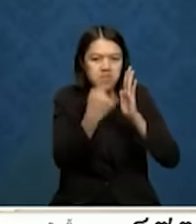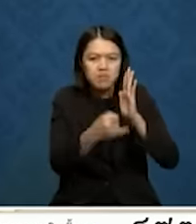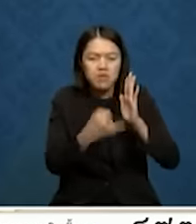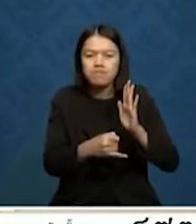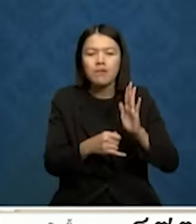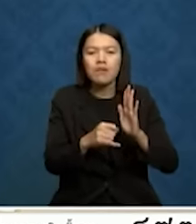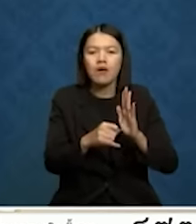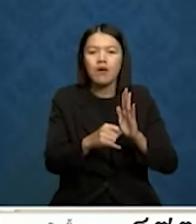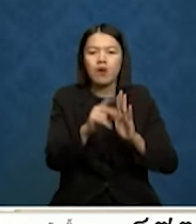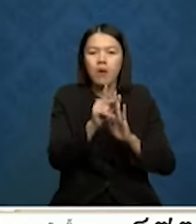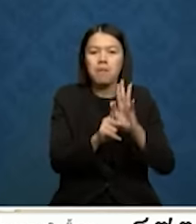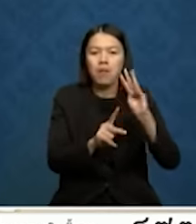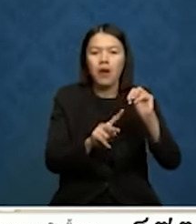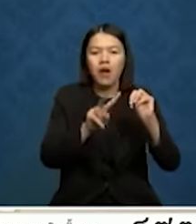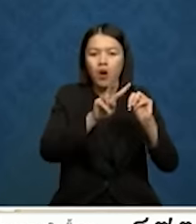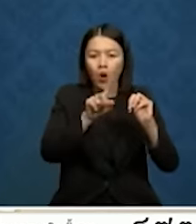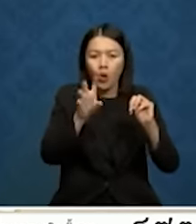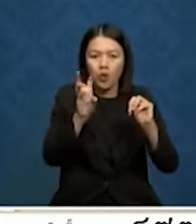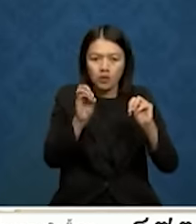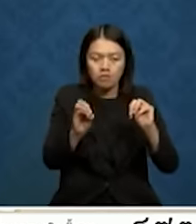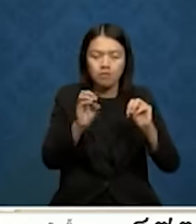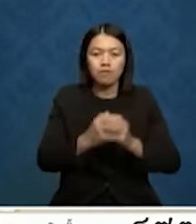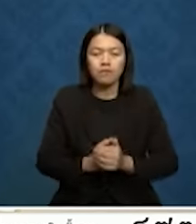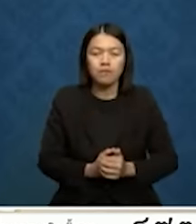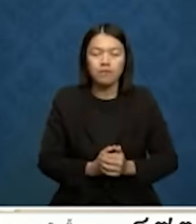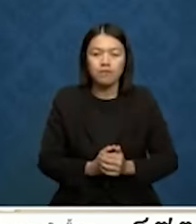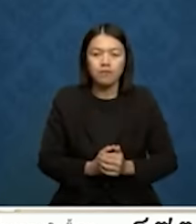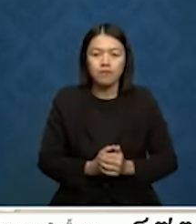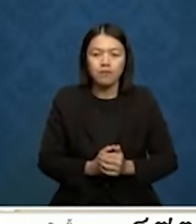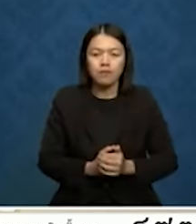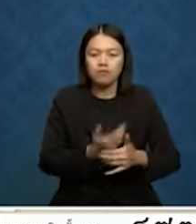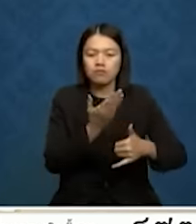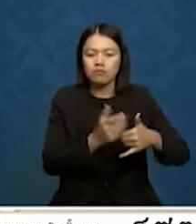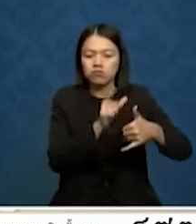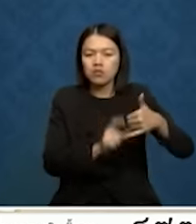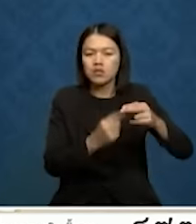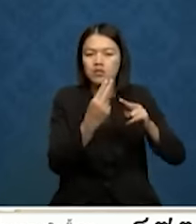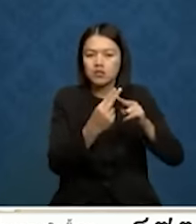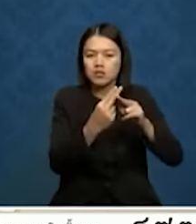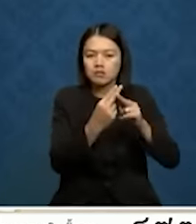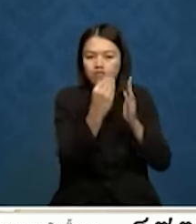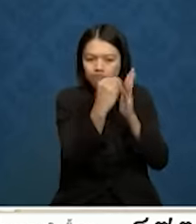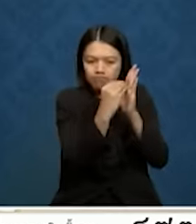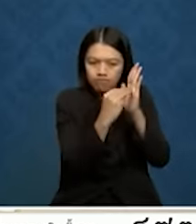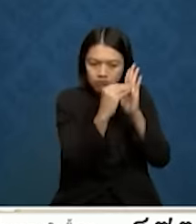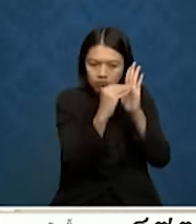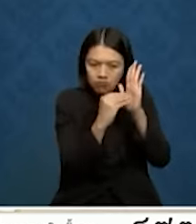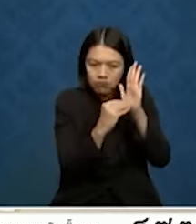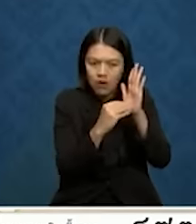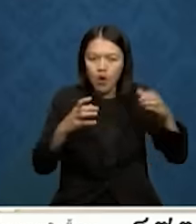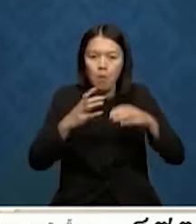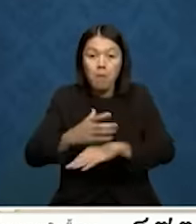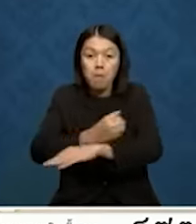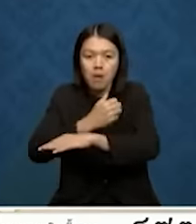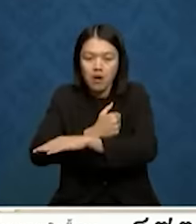มาตรา160และเป็นผู้ที่มีชื่ออยู่ในบัญชีหลายชื่อพรรคการเมือง